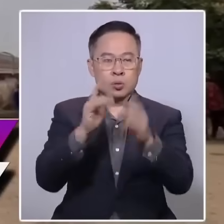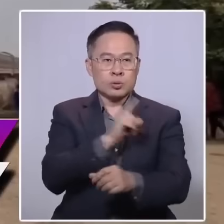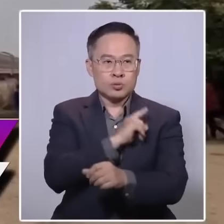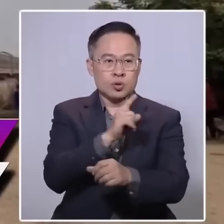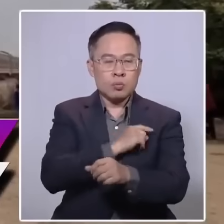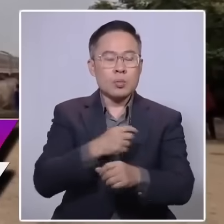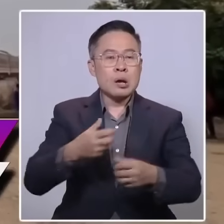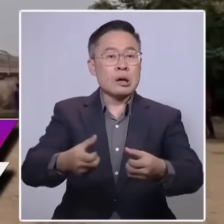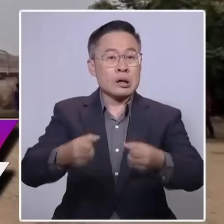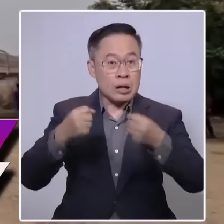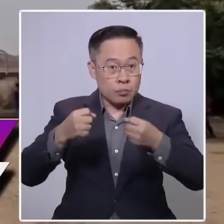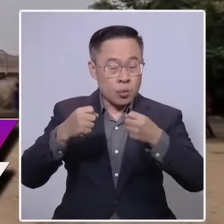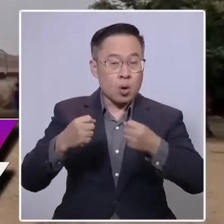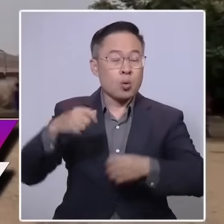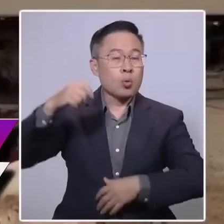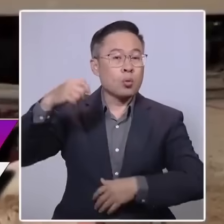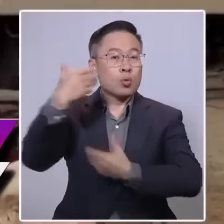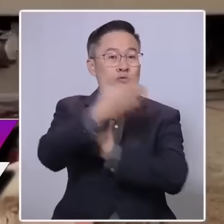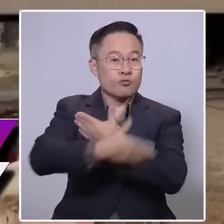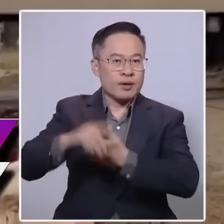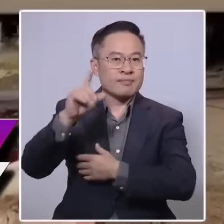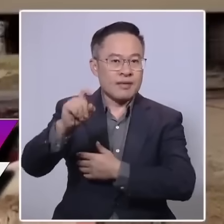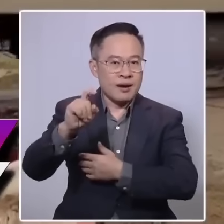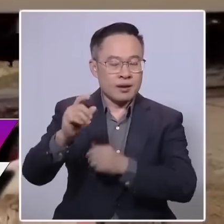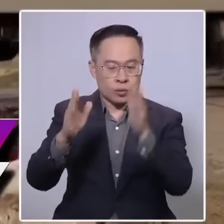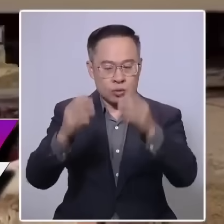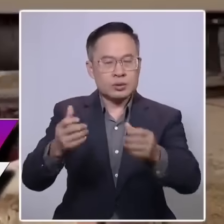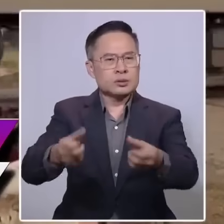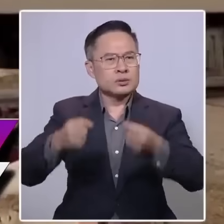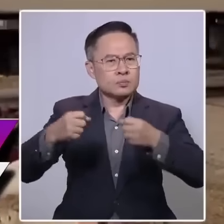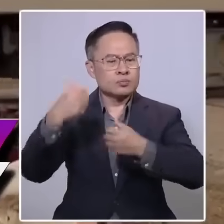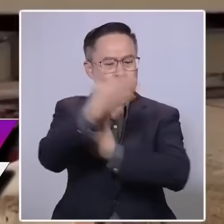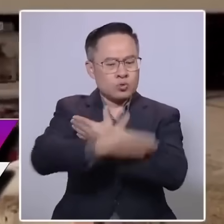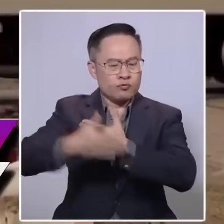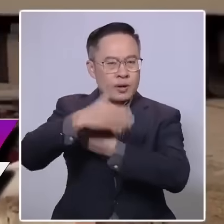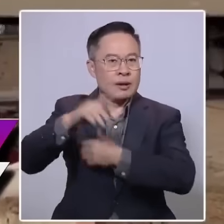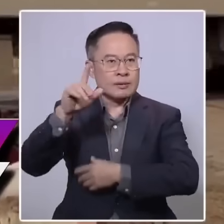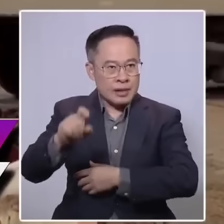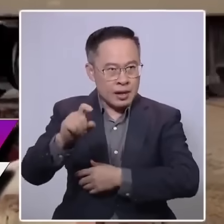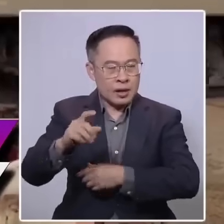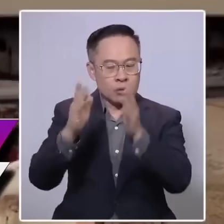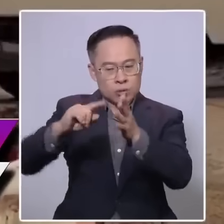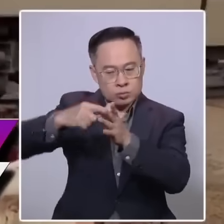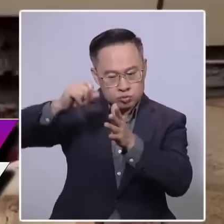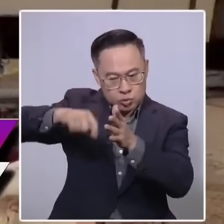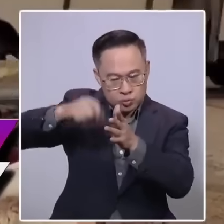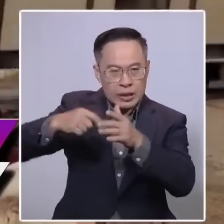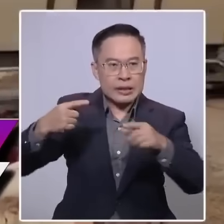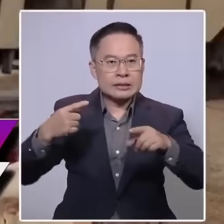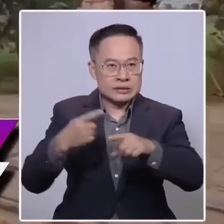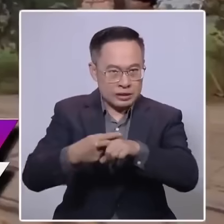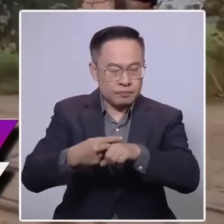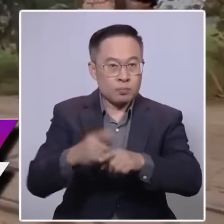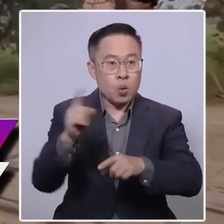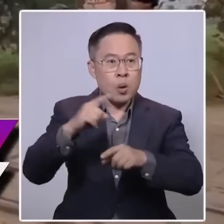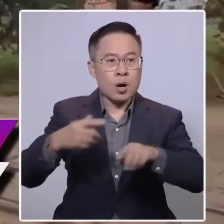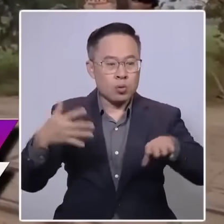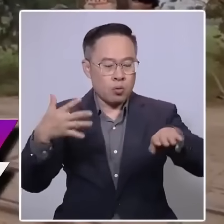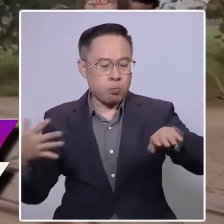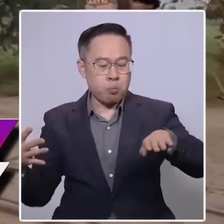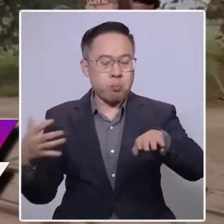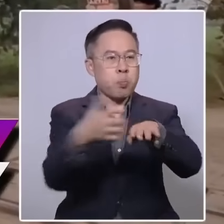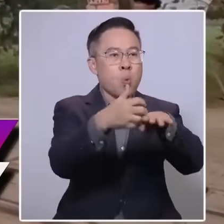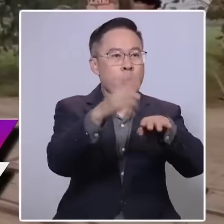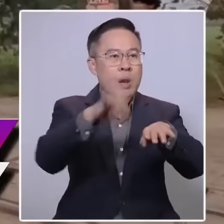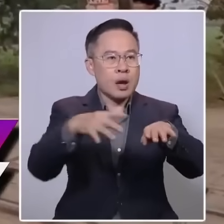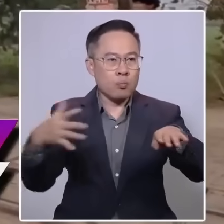ไฟเสียชีวิต1คนนะคะแล้วก็มีพนักงานช่างเครื่องบาดเจ็บอีก1คนด้วยค่ะหัวรถจักรเนี่ยตกร